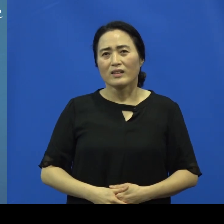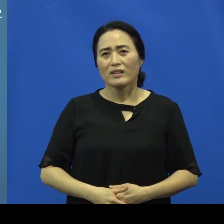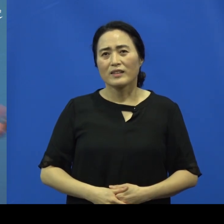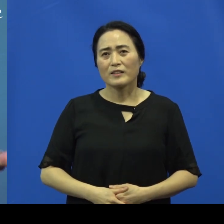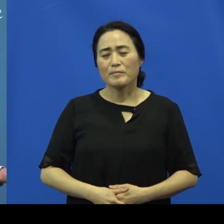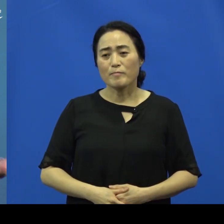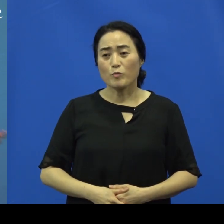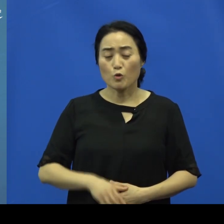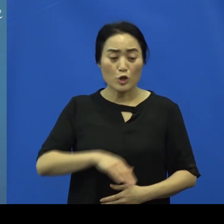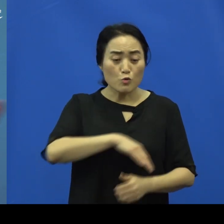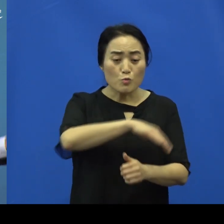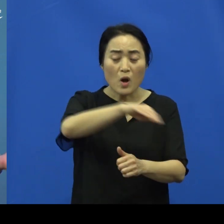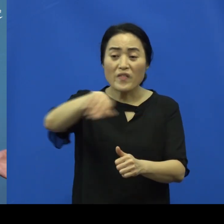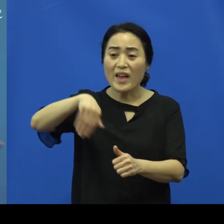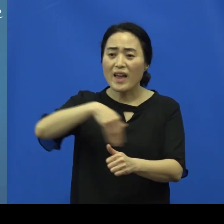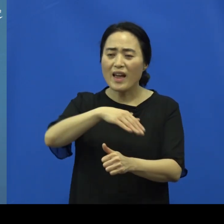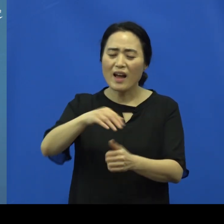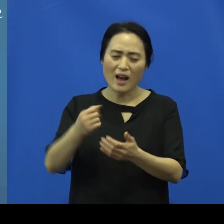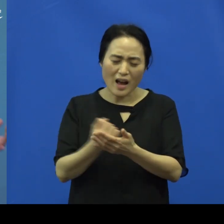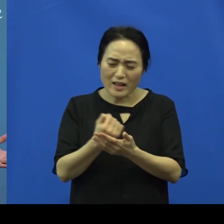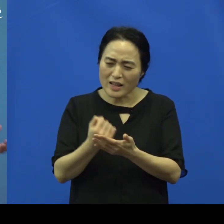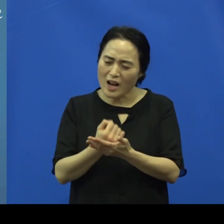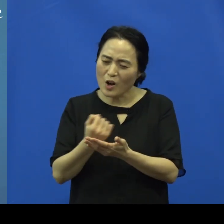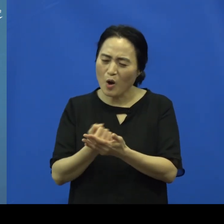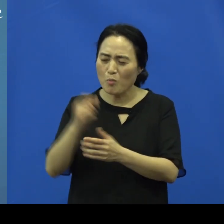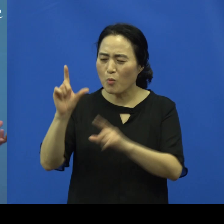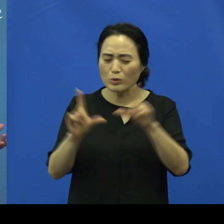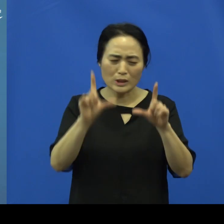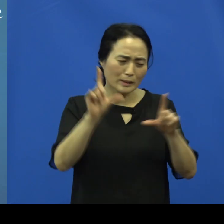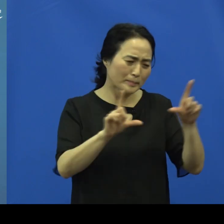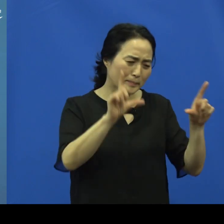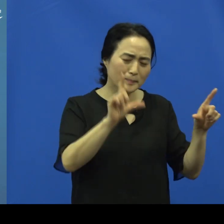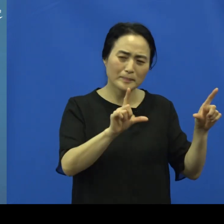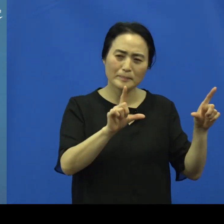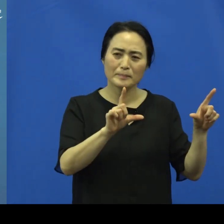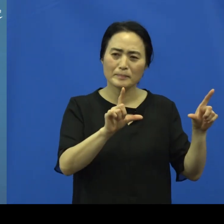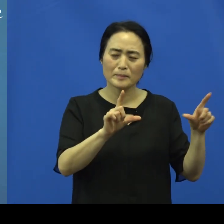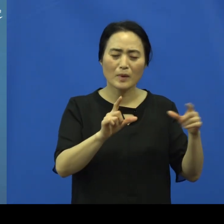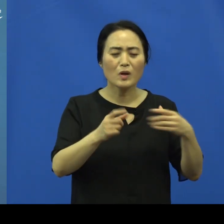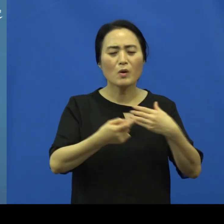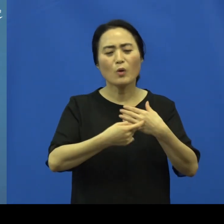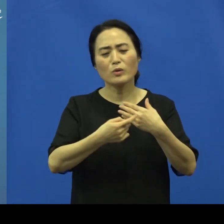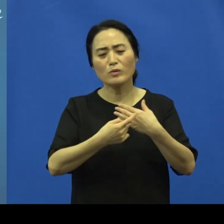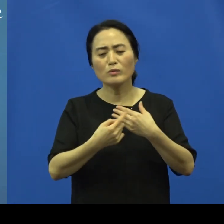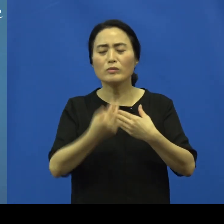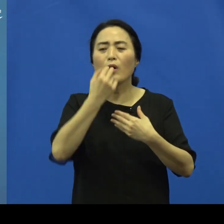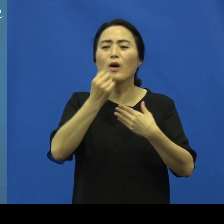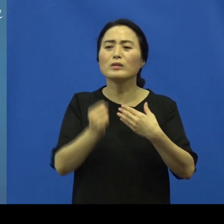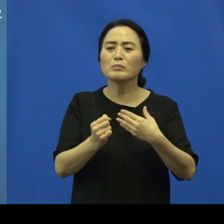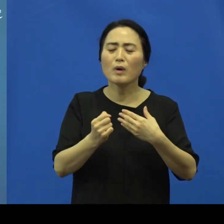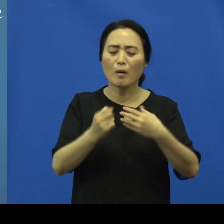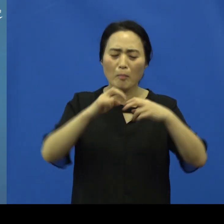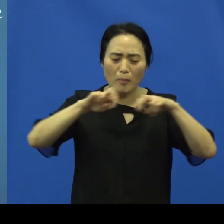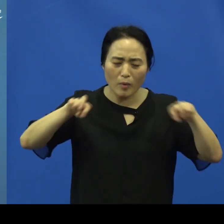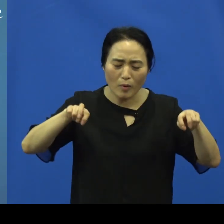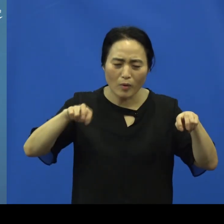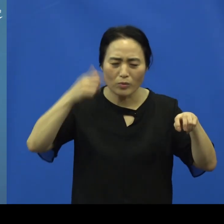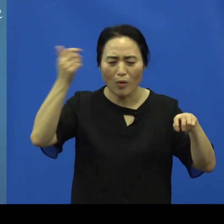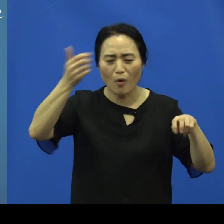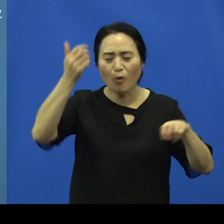여러분, 우리 주변에 안타까운 그런 모습들을 보는 거예요. 살아있지만 정작 죽은 것